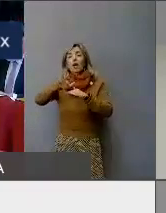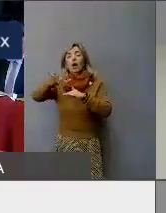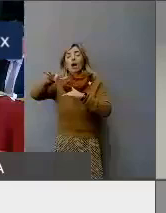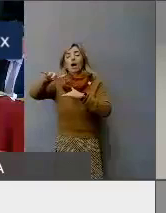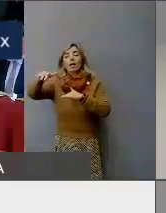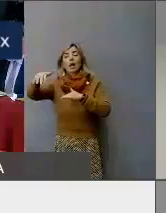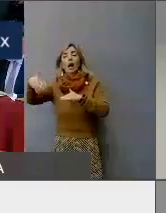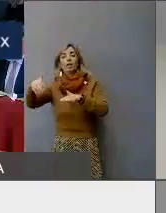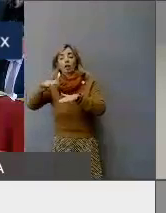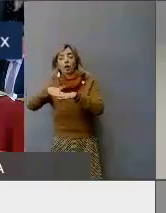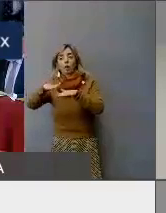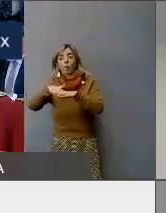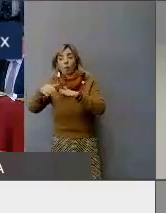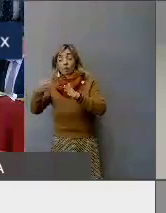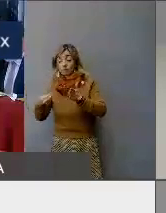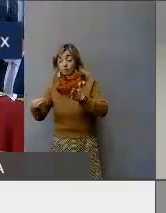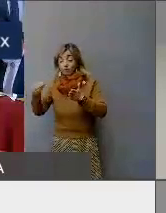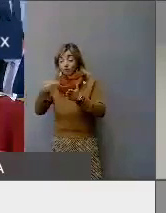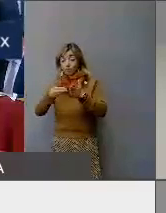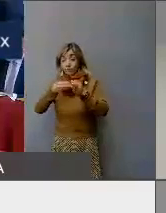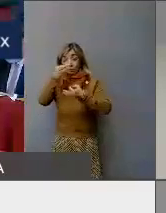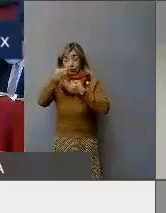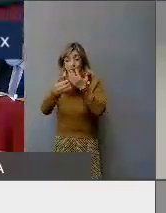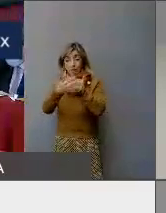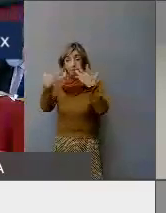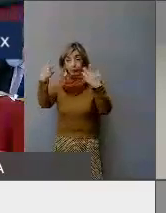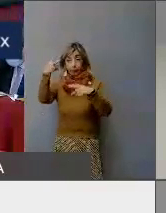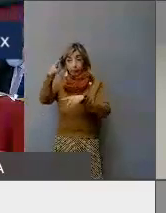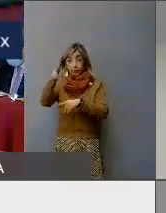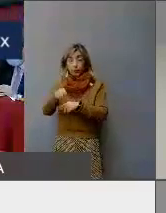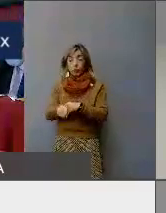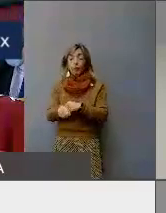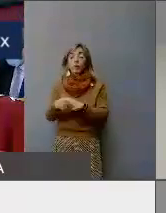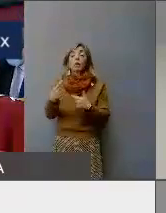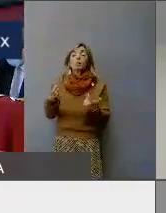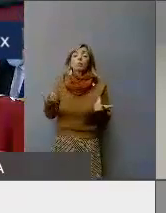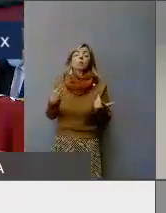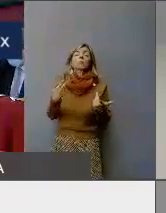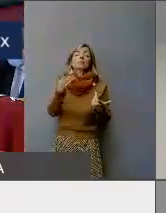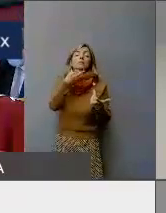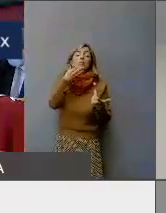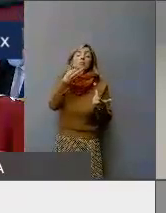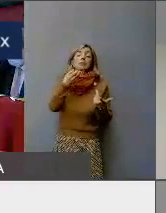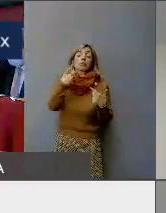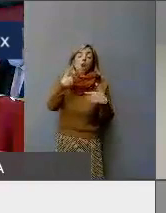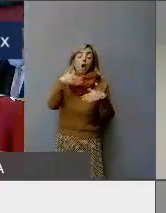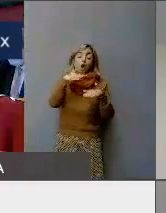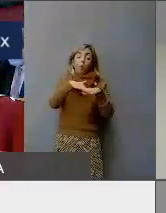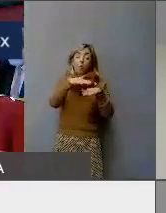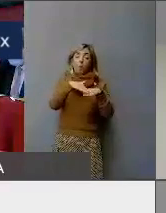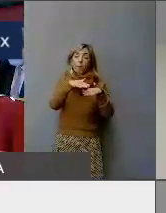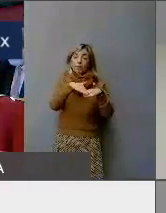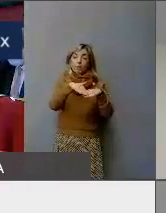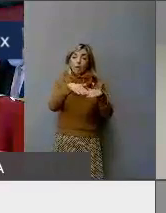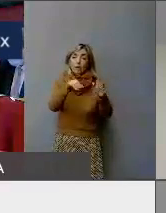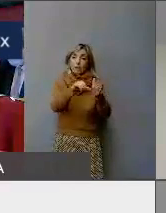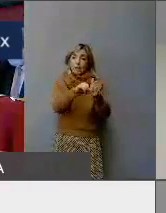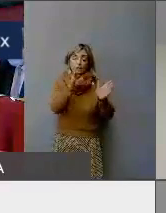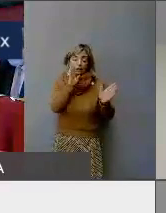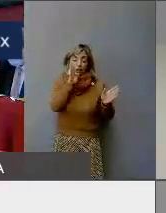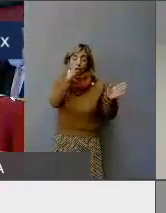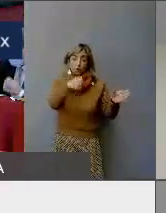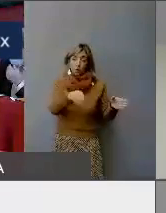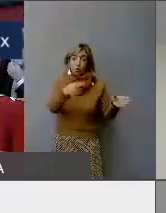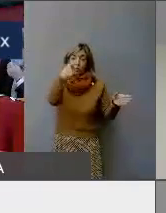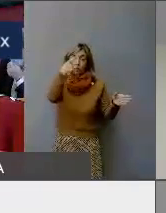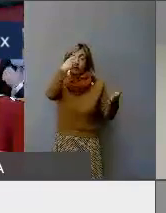avere competenze perché un conto è diciamo essere competenti del settore e conoscere come si costruisce un sistema